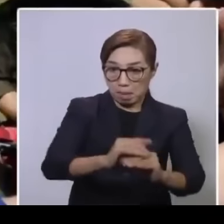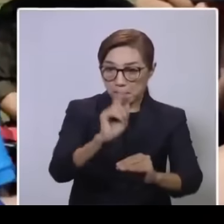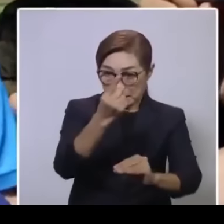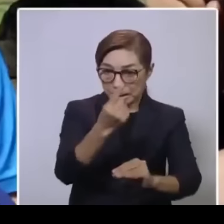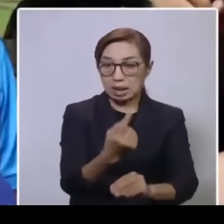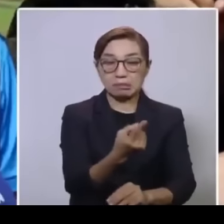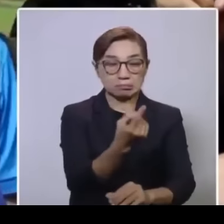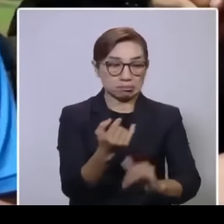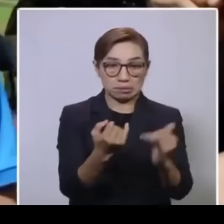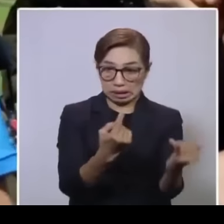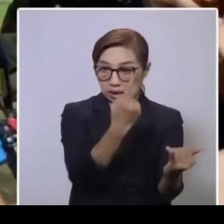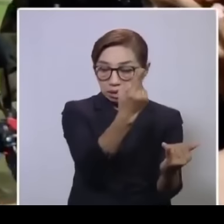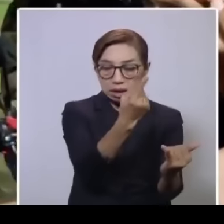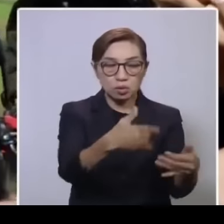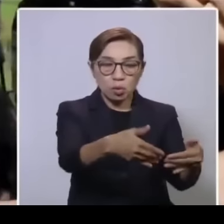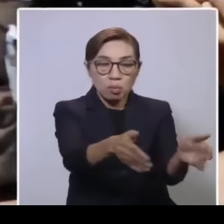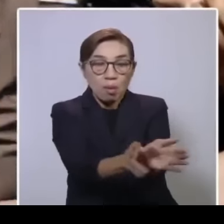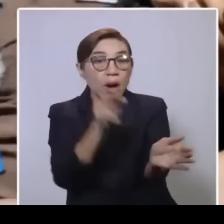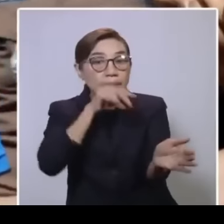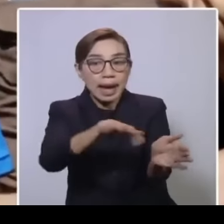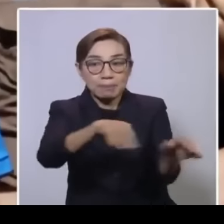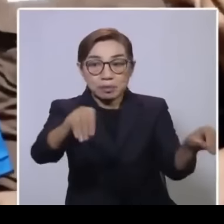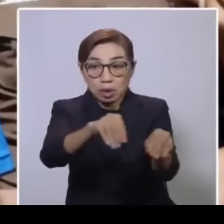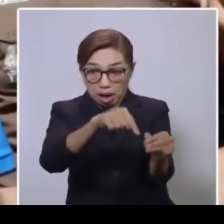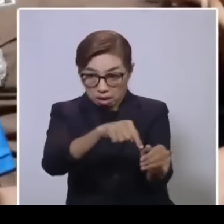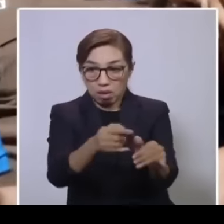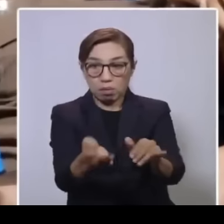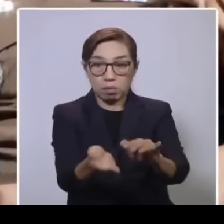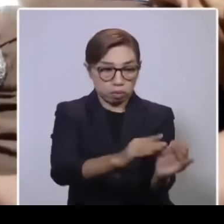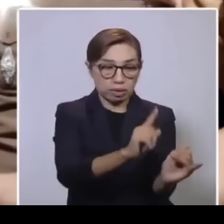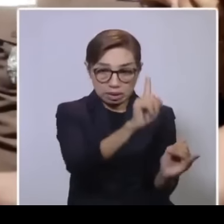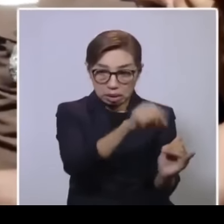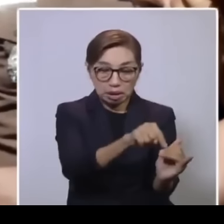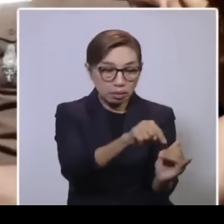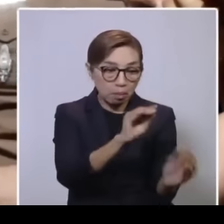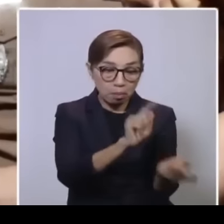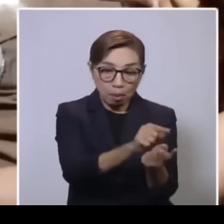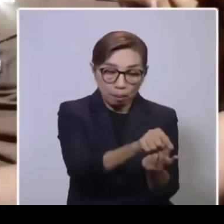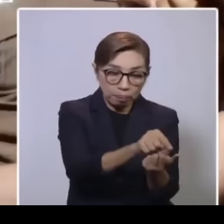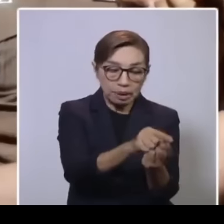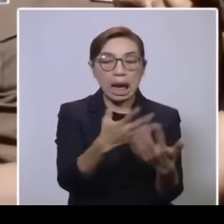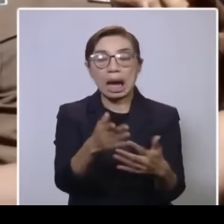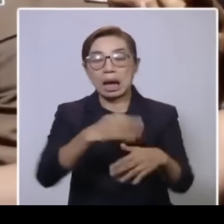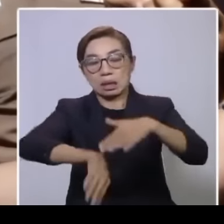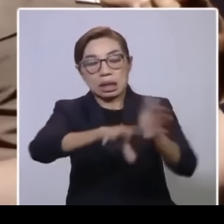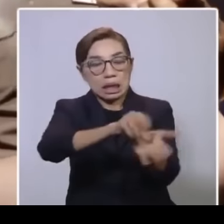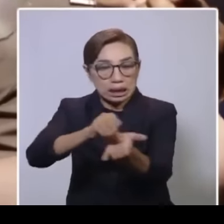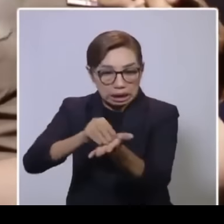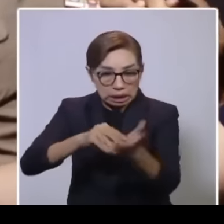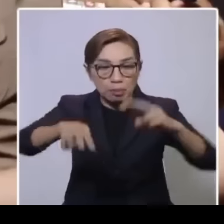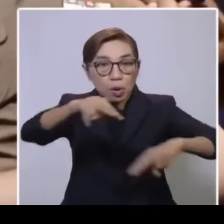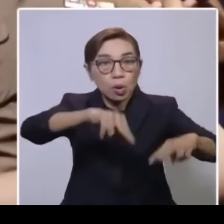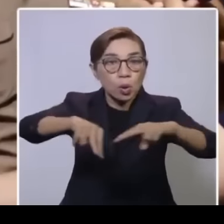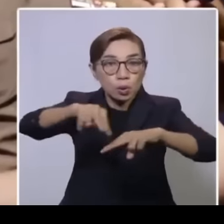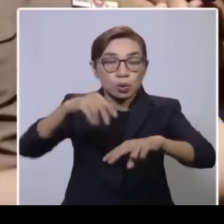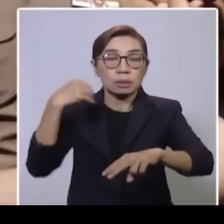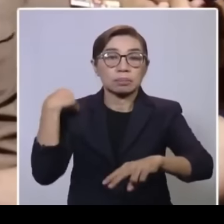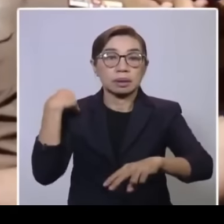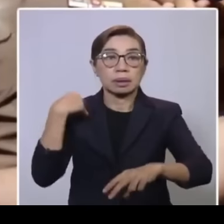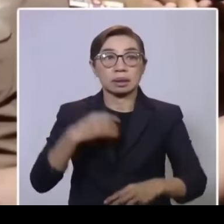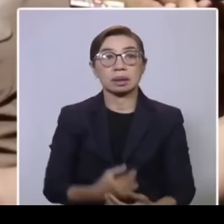ข้างจุดเกิดเหตุและอยู่ระหว่างเก็บกู้รวมถึงหาสาเหตุการเกิดโศกนาฏกรรมโรงงานพลุระเบิดในครั้งนี้โด